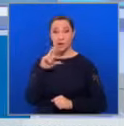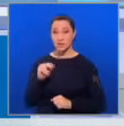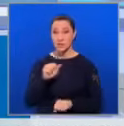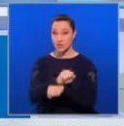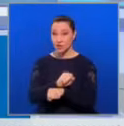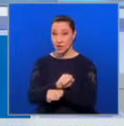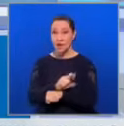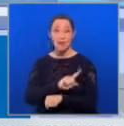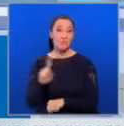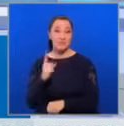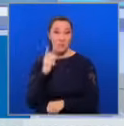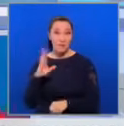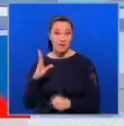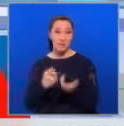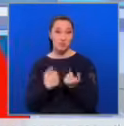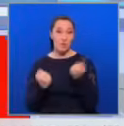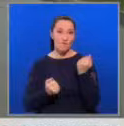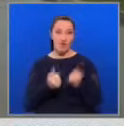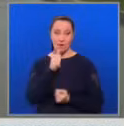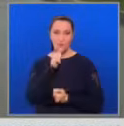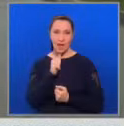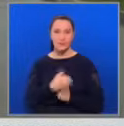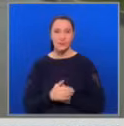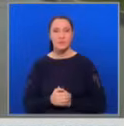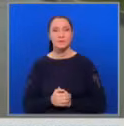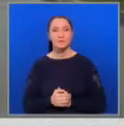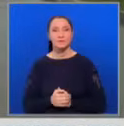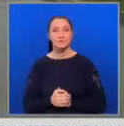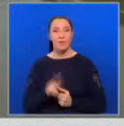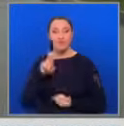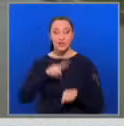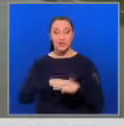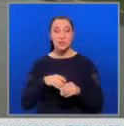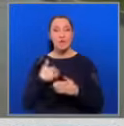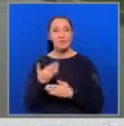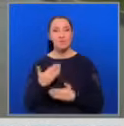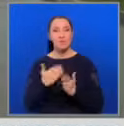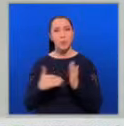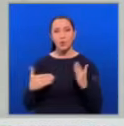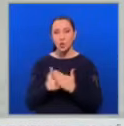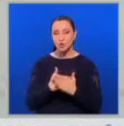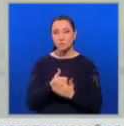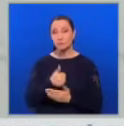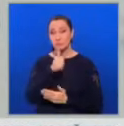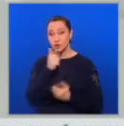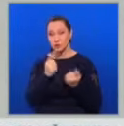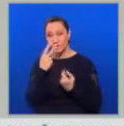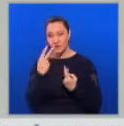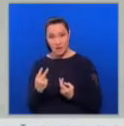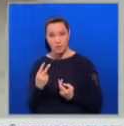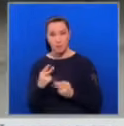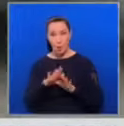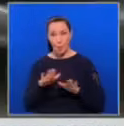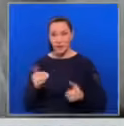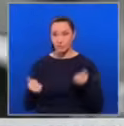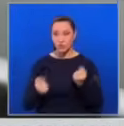задържаният не за първи път шофира пиян в 2 часа след полунощ почерпеният шофьор е видян да кара много